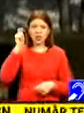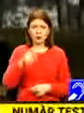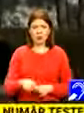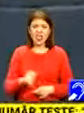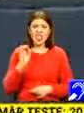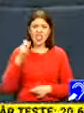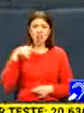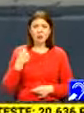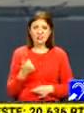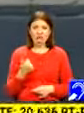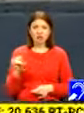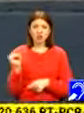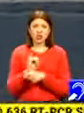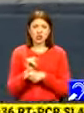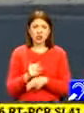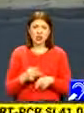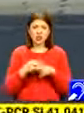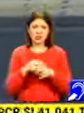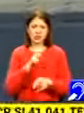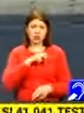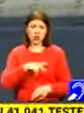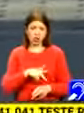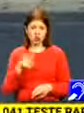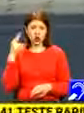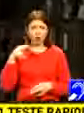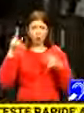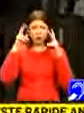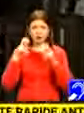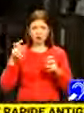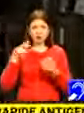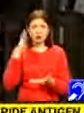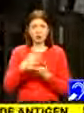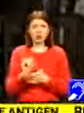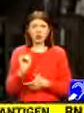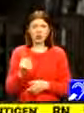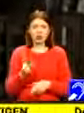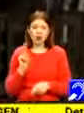Ialomița și Direcția de Asistență Socială își continuă ancheta pentru a stabili cine îl va crește pe băiat.